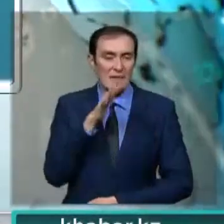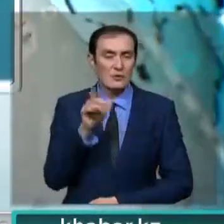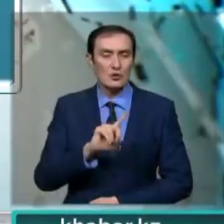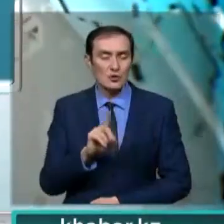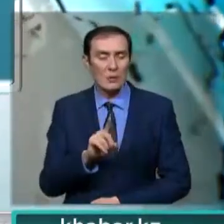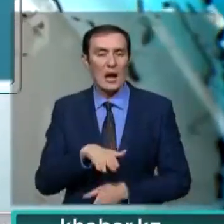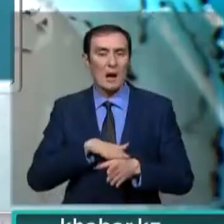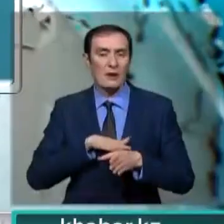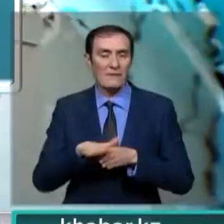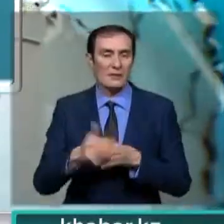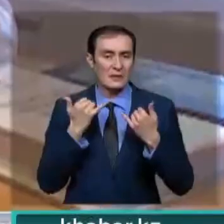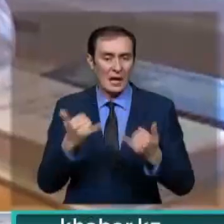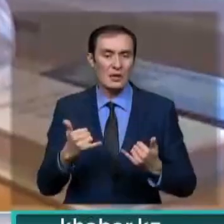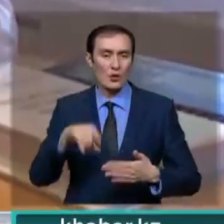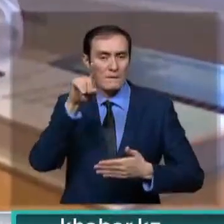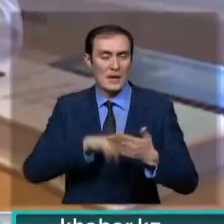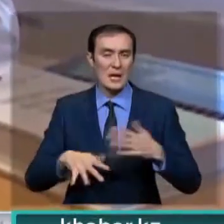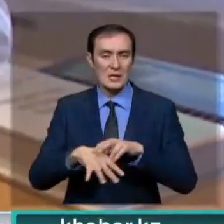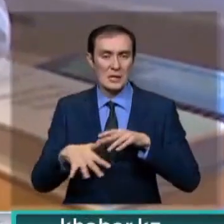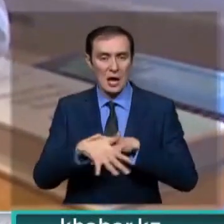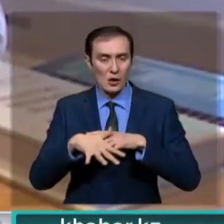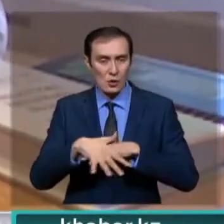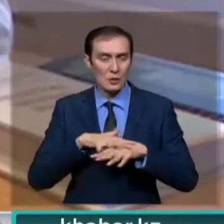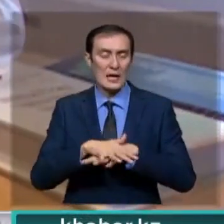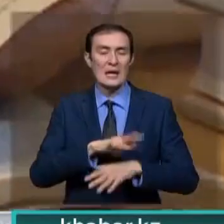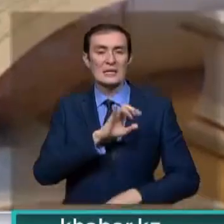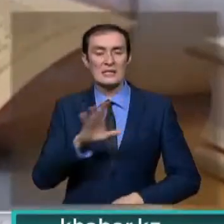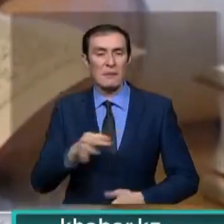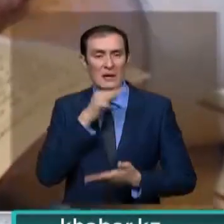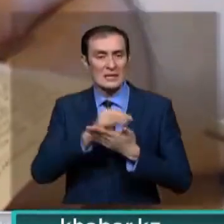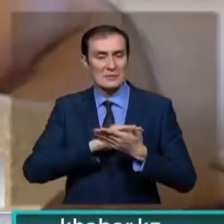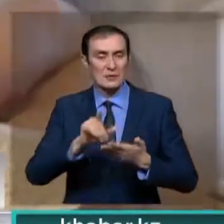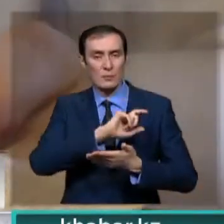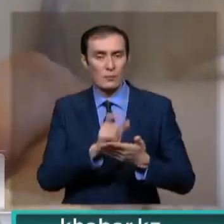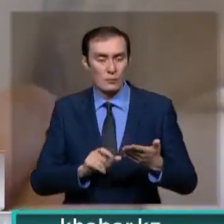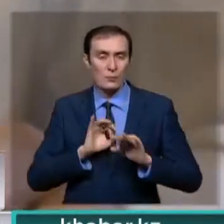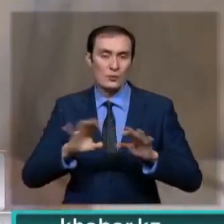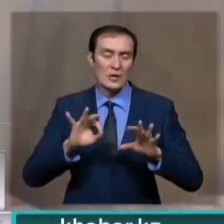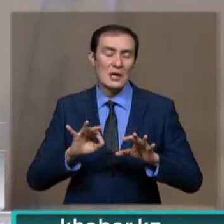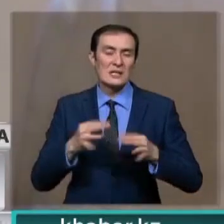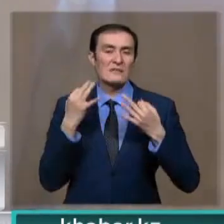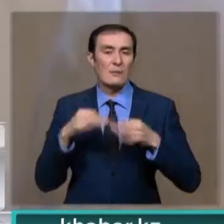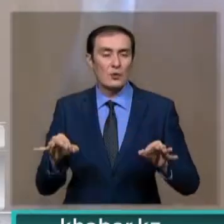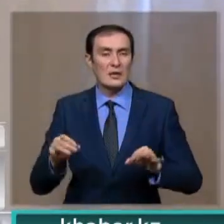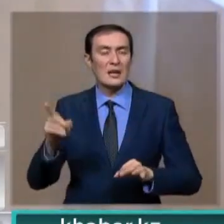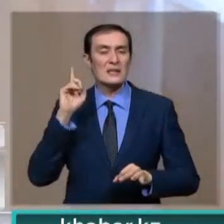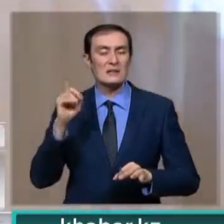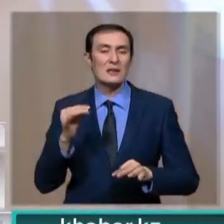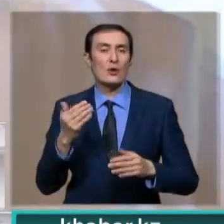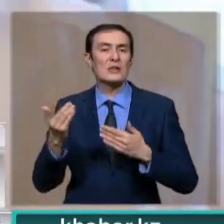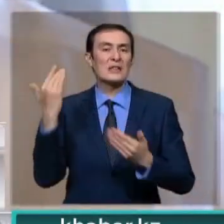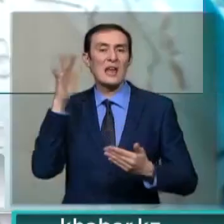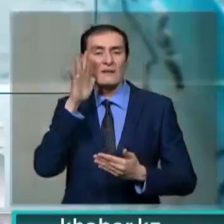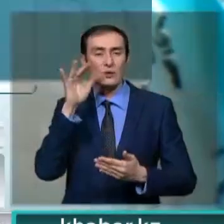оправдать доверие народа назарбаев своей статье осмыслил путь к свободе и независимости от древности и до наших